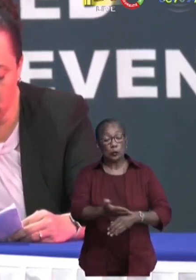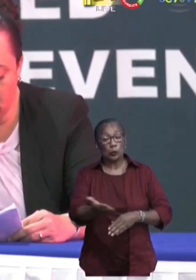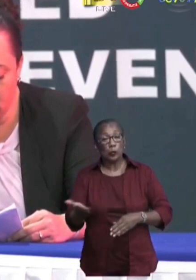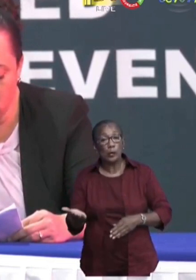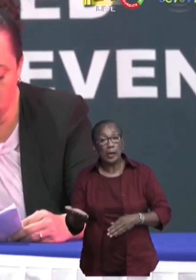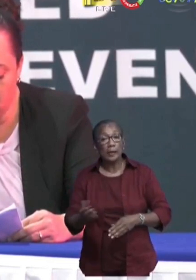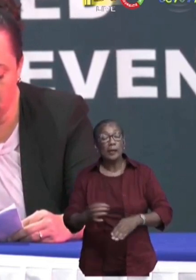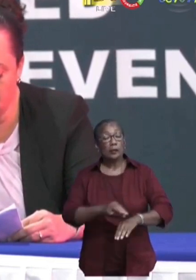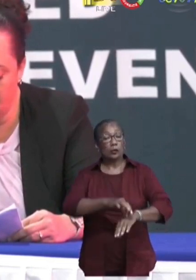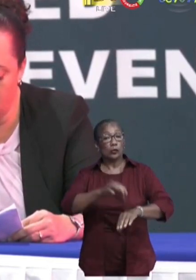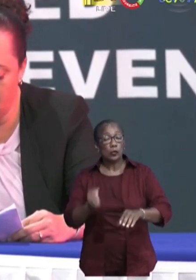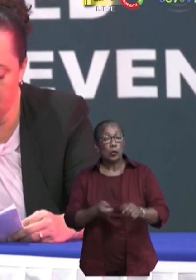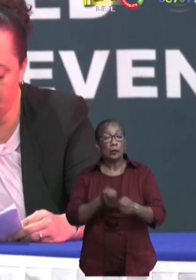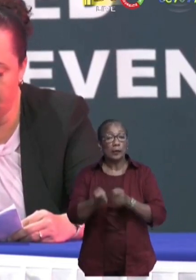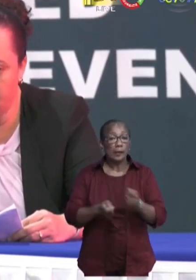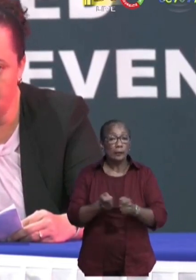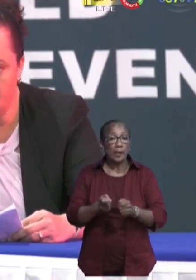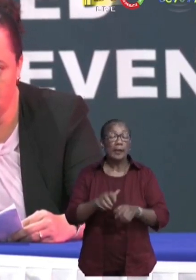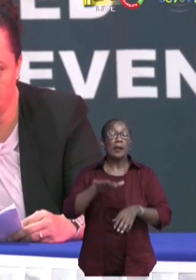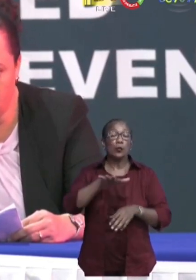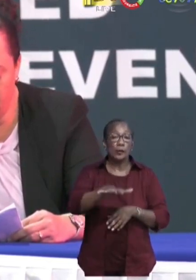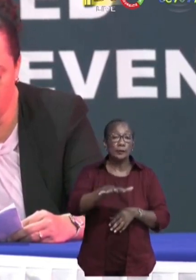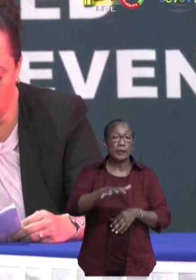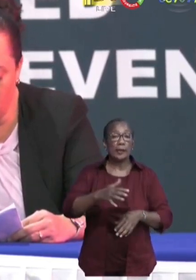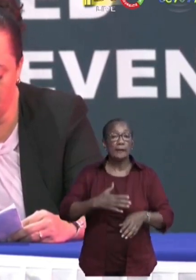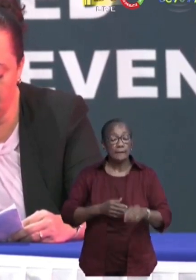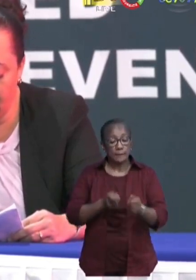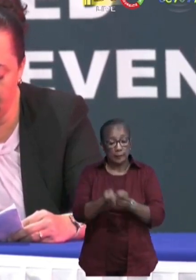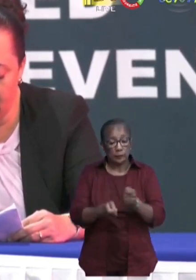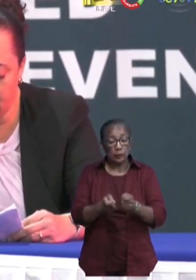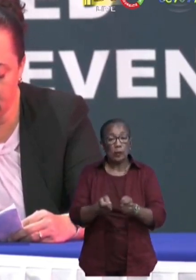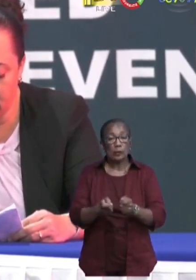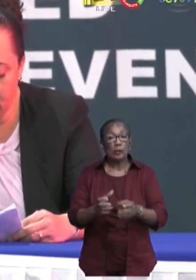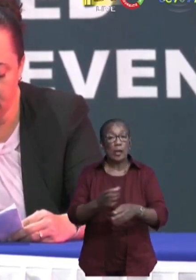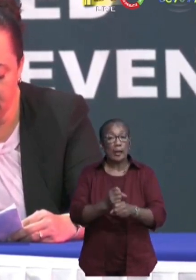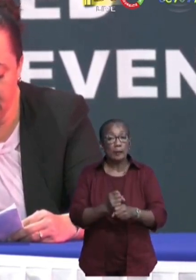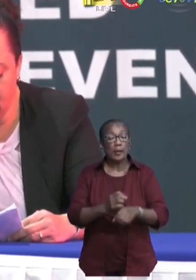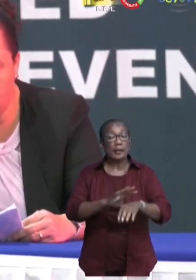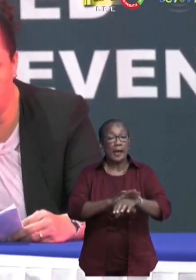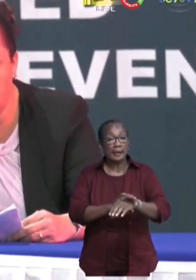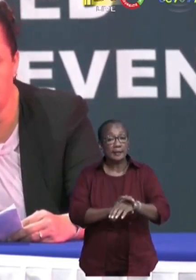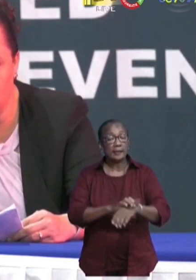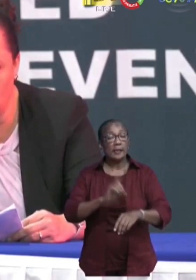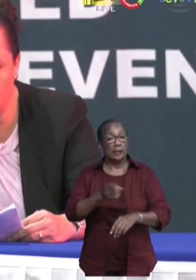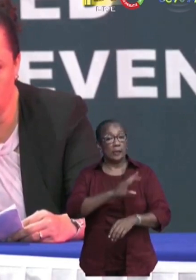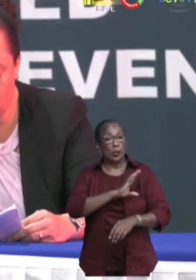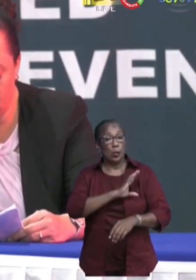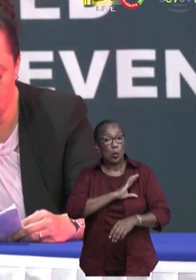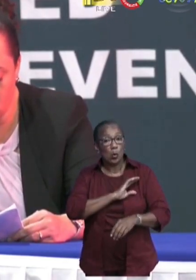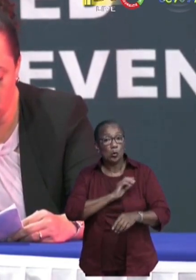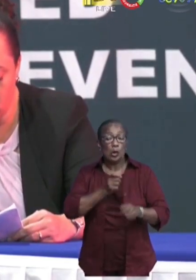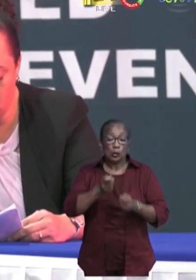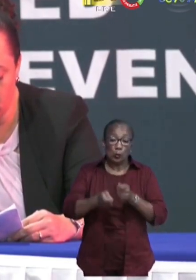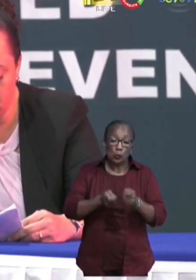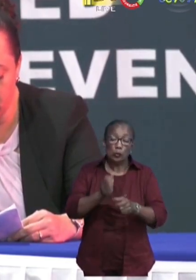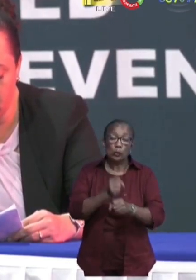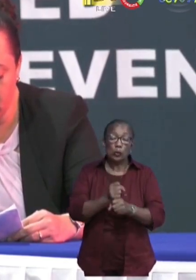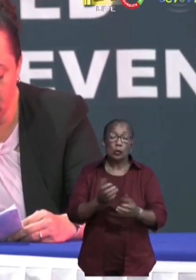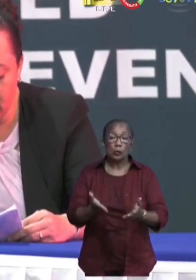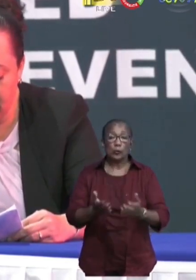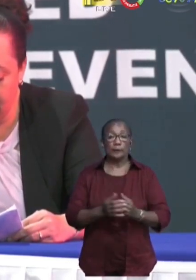adequate gezondheidszorg middels de aanwezigheid van verpleegkundigen en artsen die eveneens de monitoring zullen